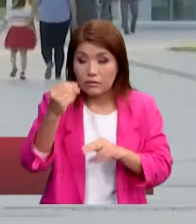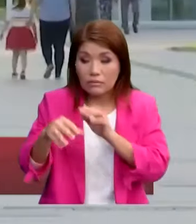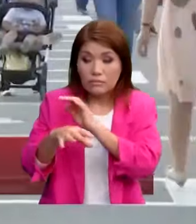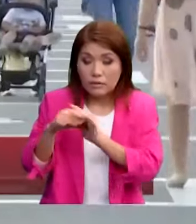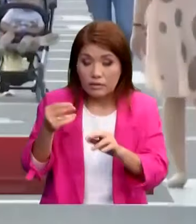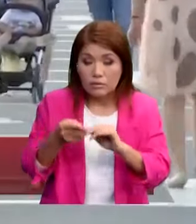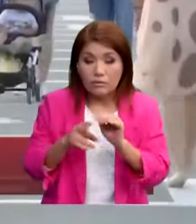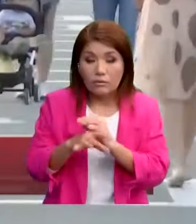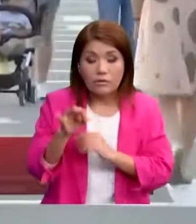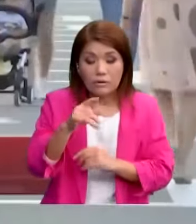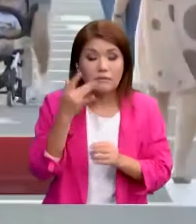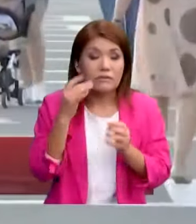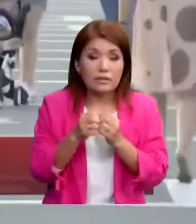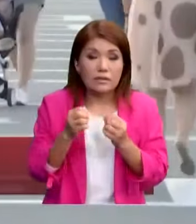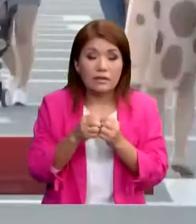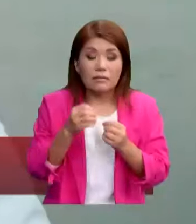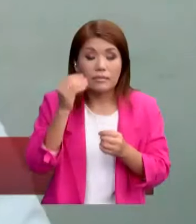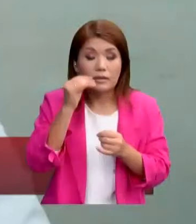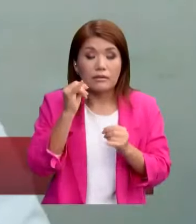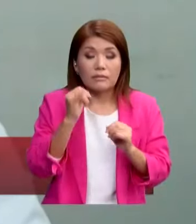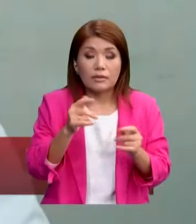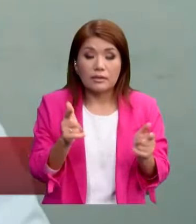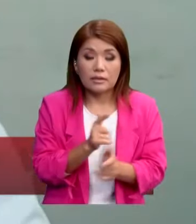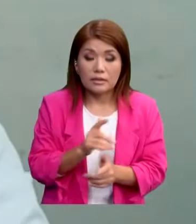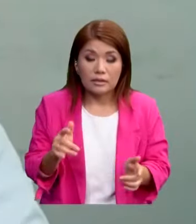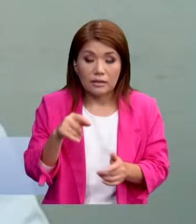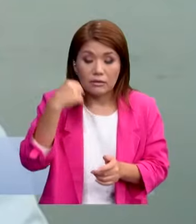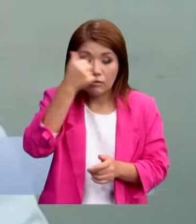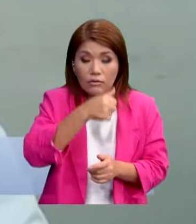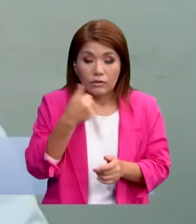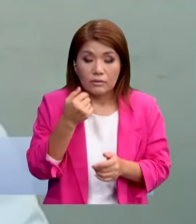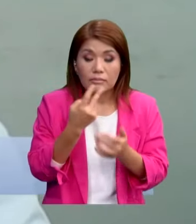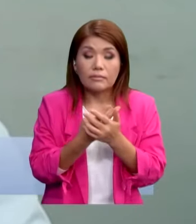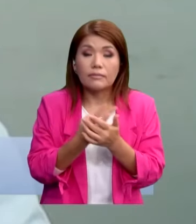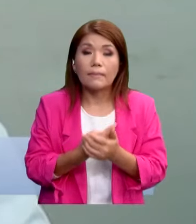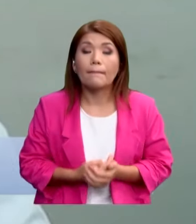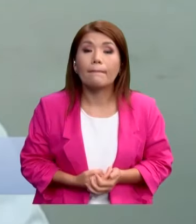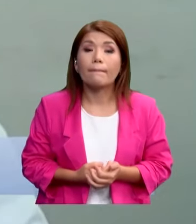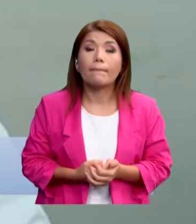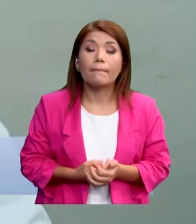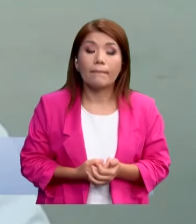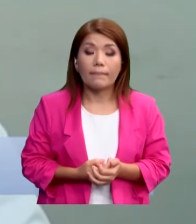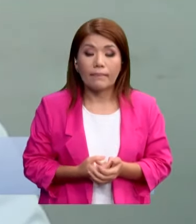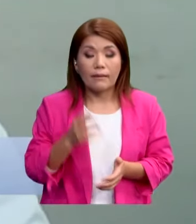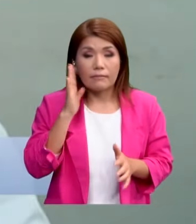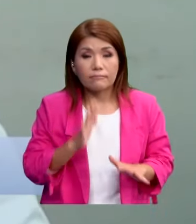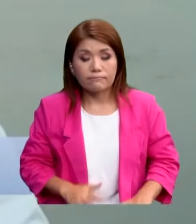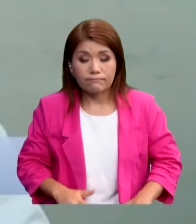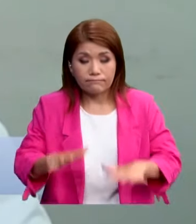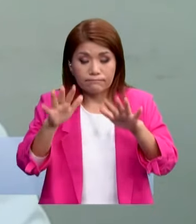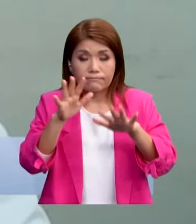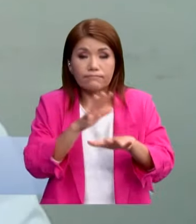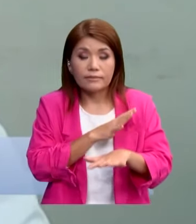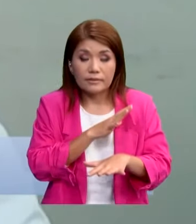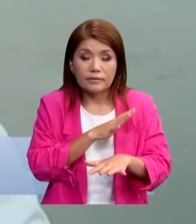толастамай тұрғаны жасырын емес деген пікірде. Дәл осы жылдың өзінде қарасақ, бізде су тасқыны болды,